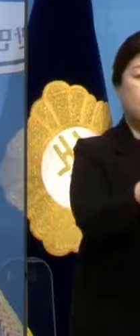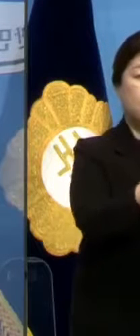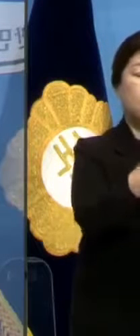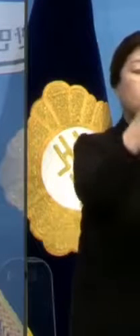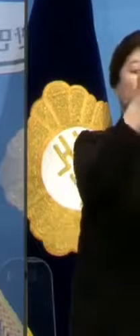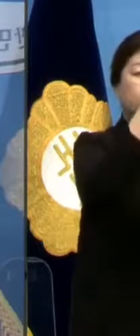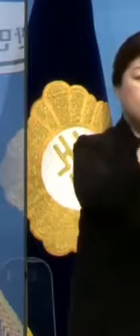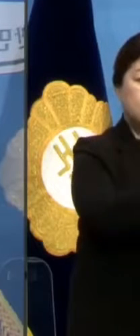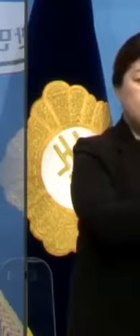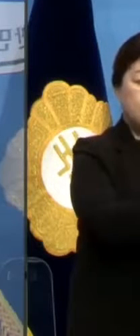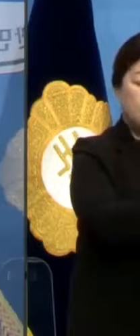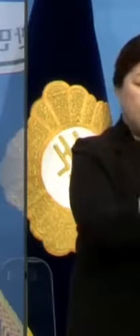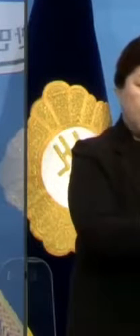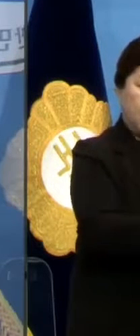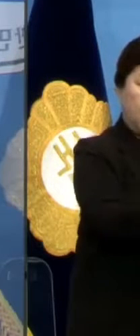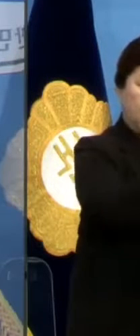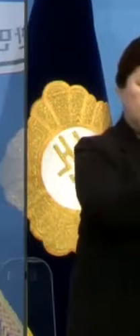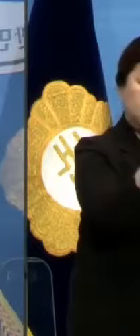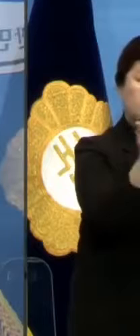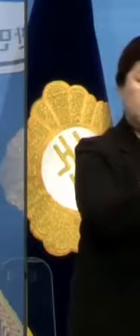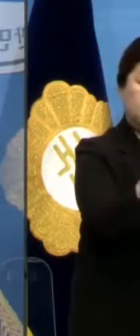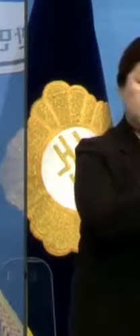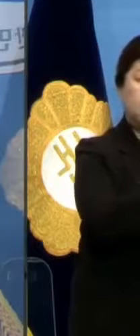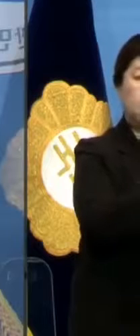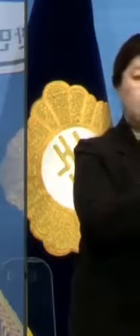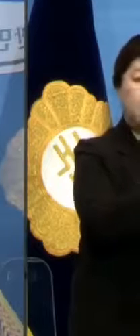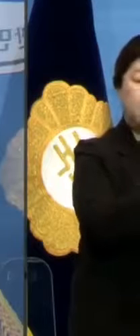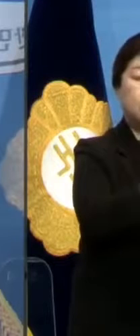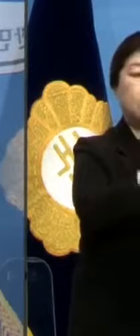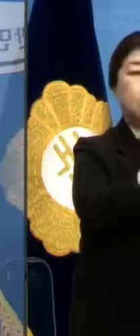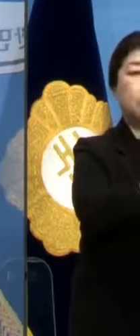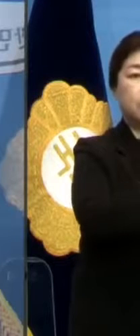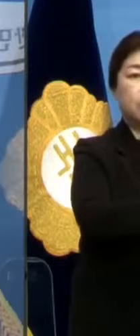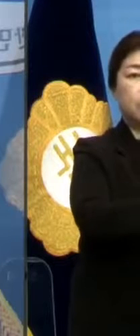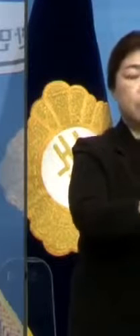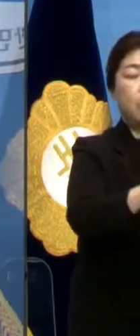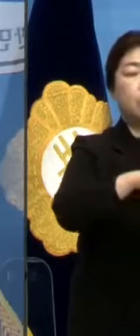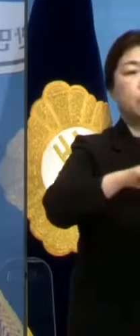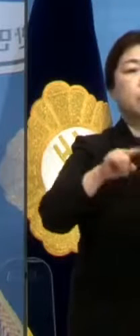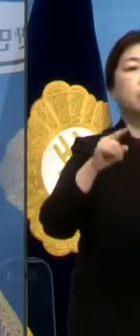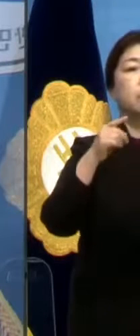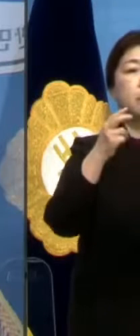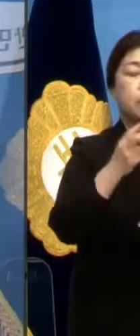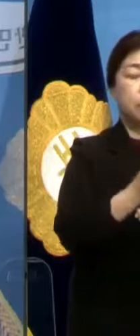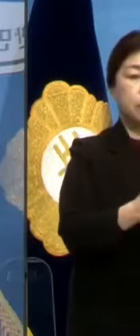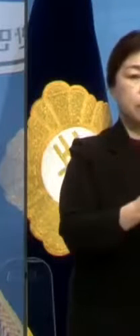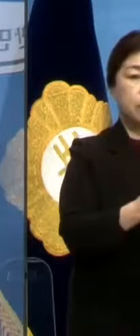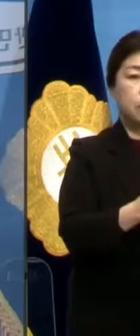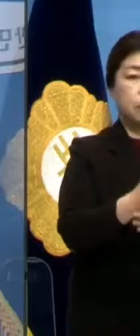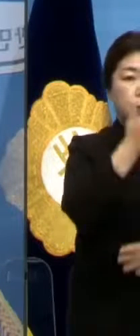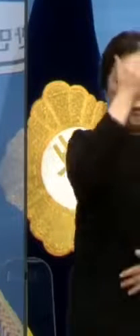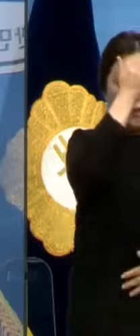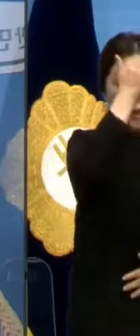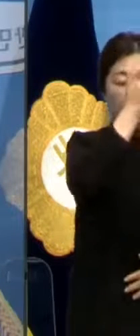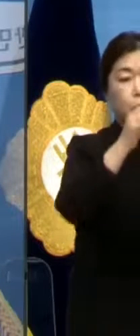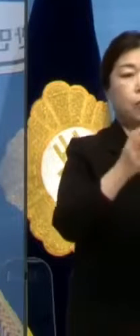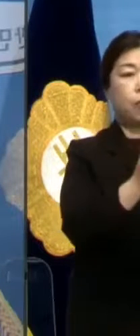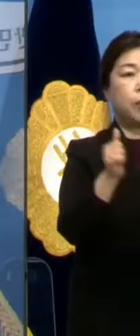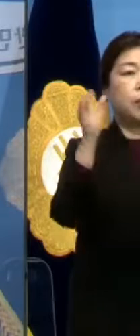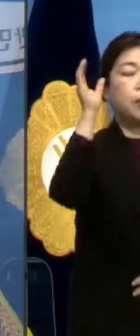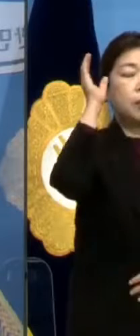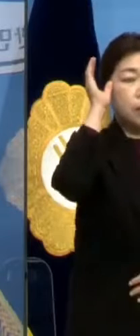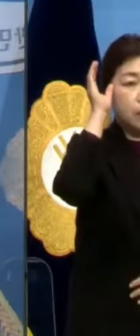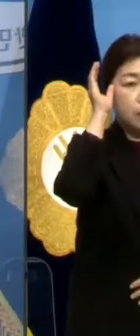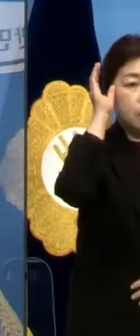막판에 단일화 논의를 하는 것이 정치적 도의이고 국민의 기대라고 생각합니다.